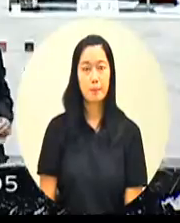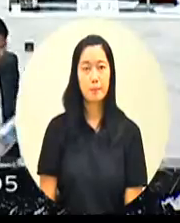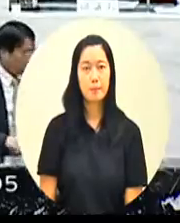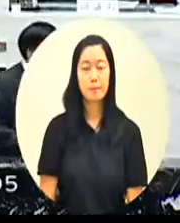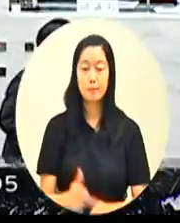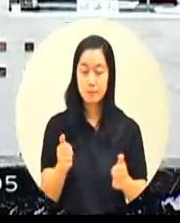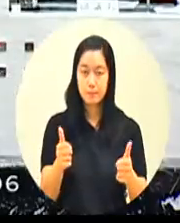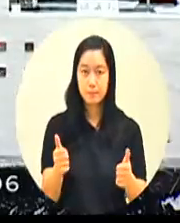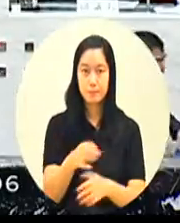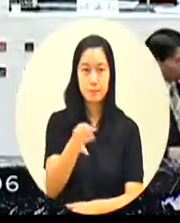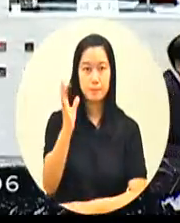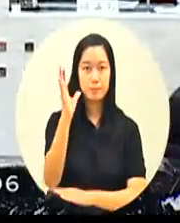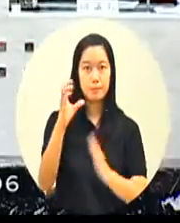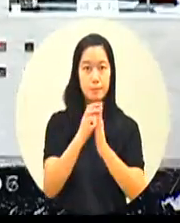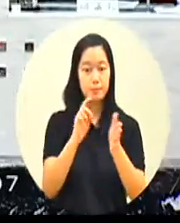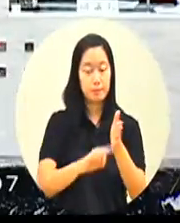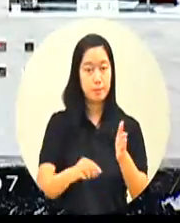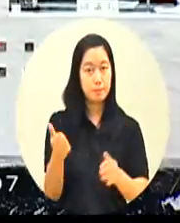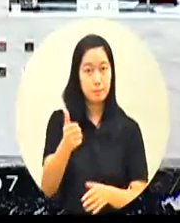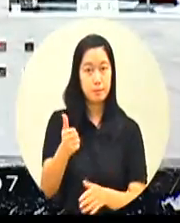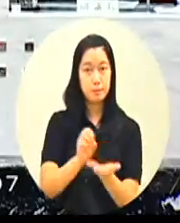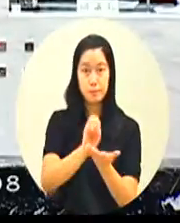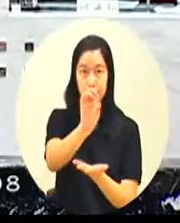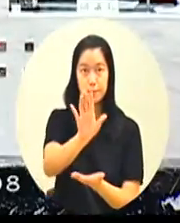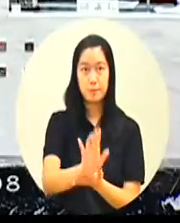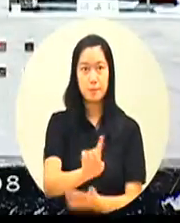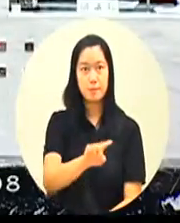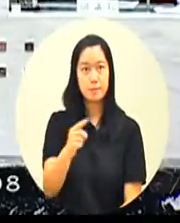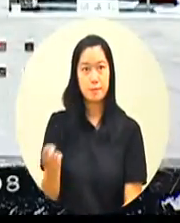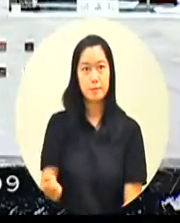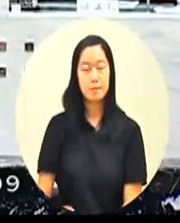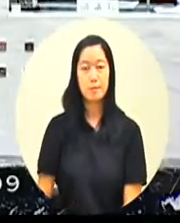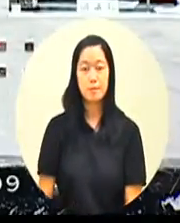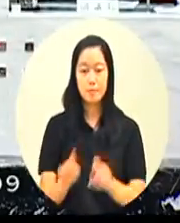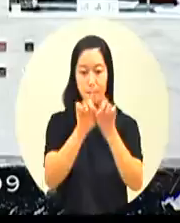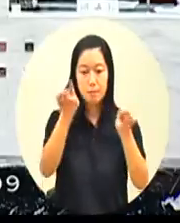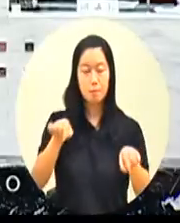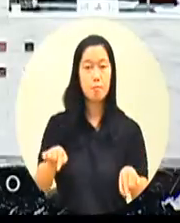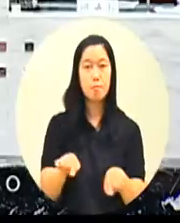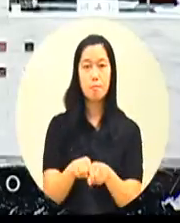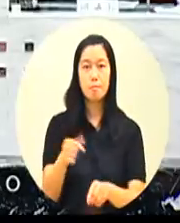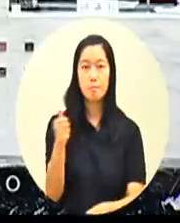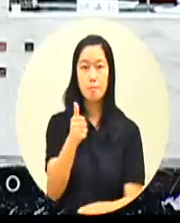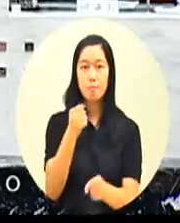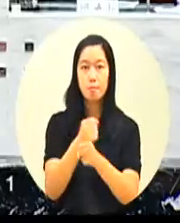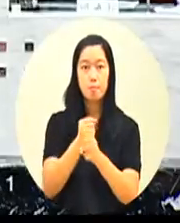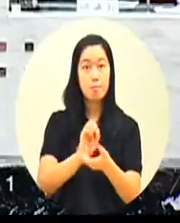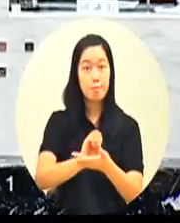好，谢谢财政局检局长的报告。接下来请主计处张处长做业务报告。